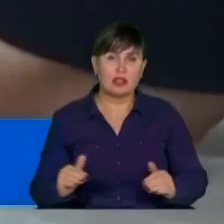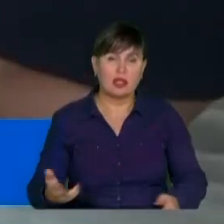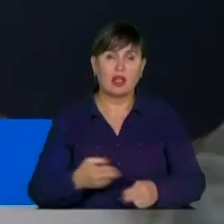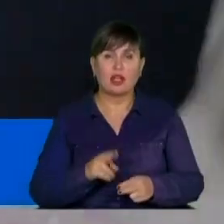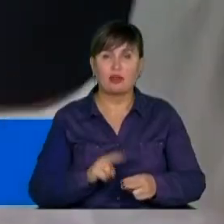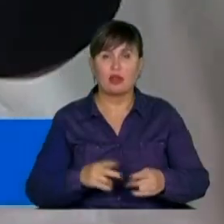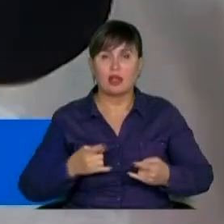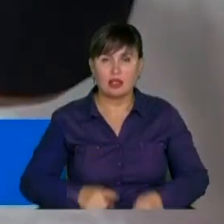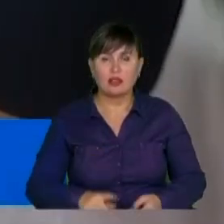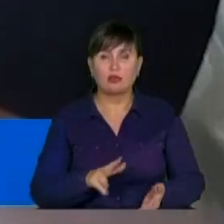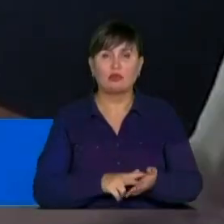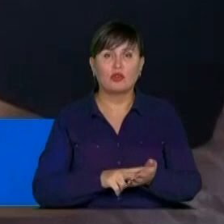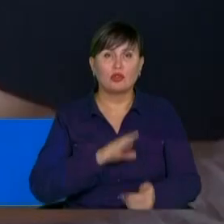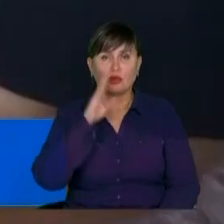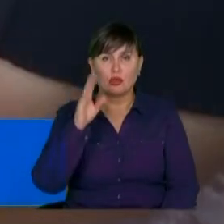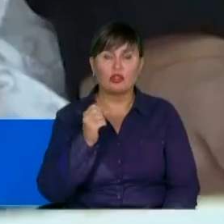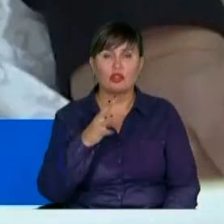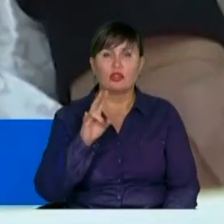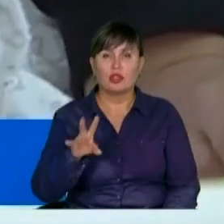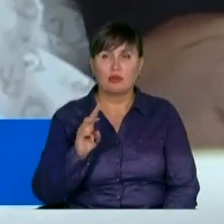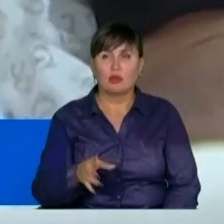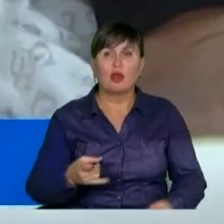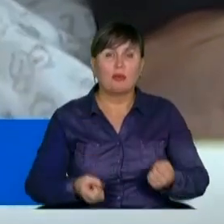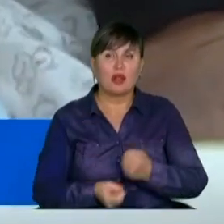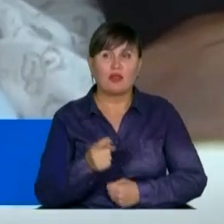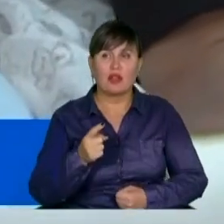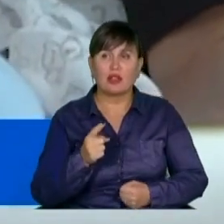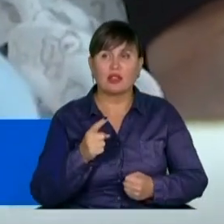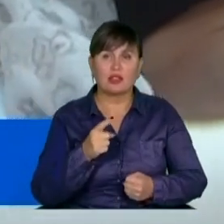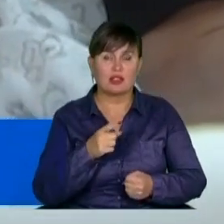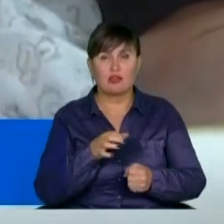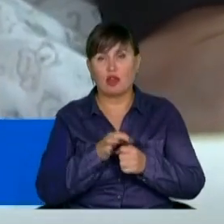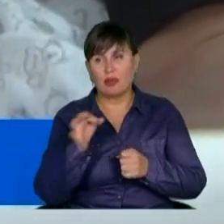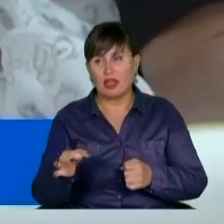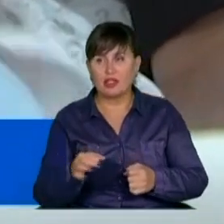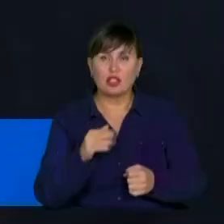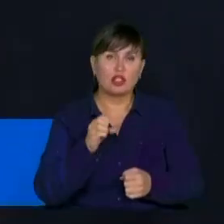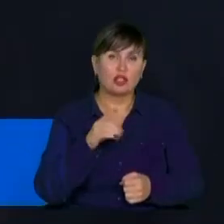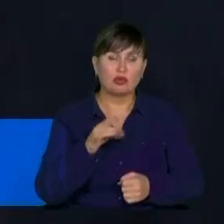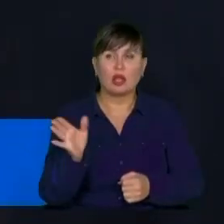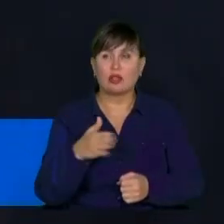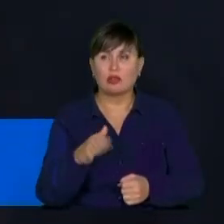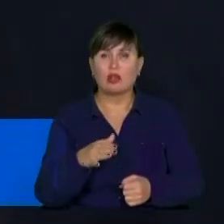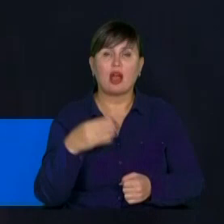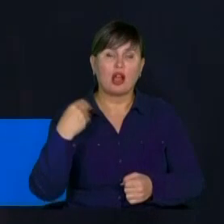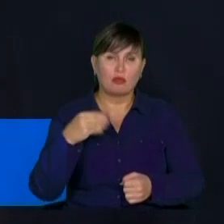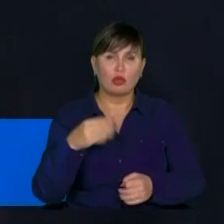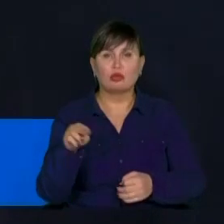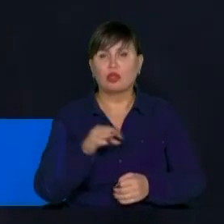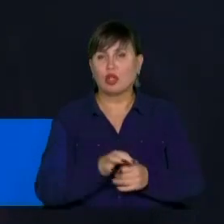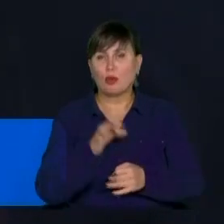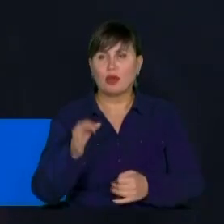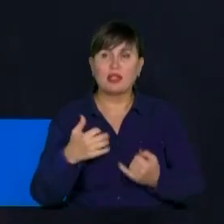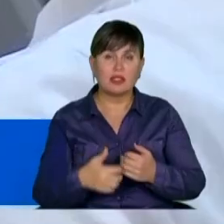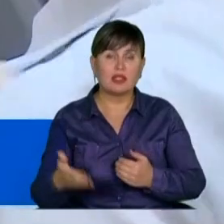которые родились в 8 утра 14 ноября. Они появились на свет в областях Лотау, Житосу, Атырауской, Акмолинской и Туркестанской областях.